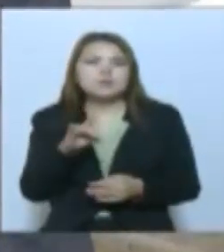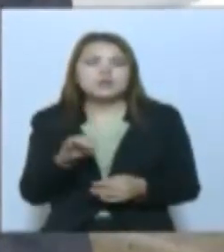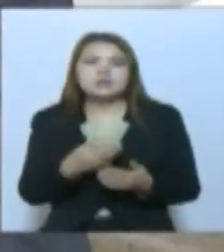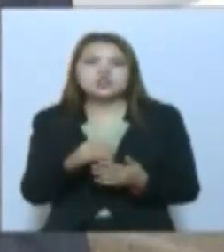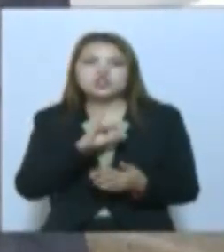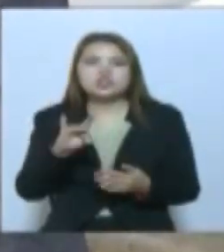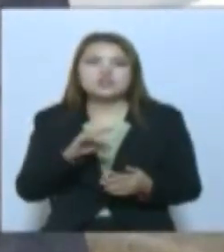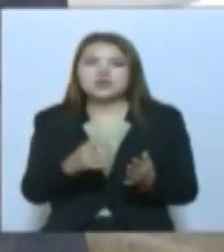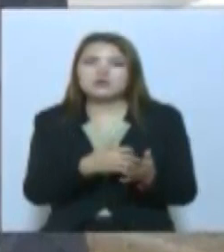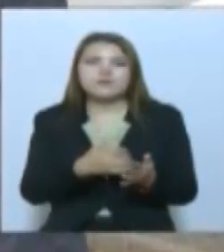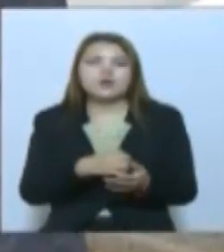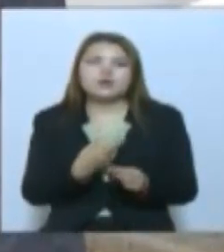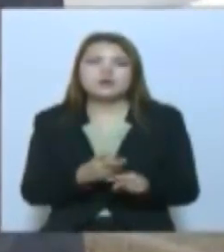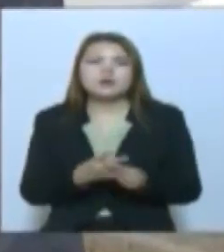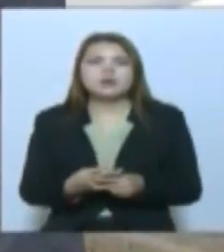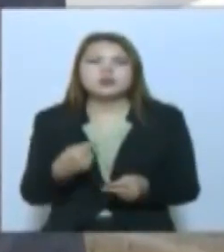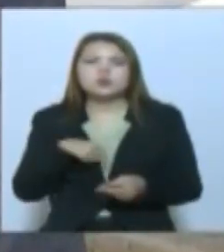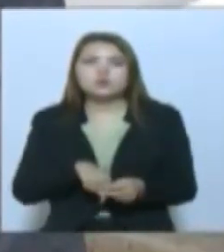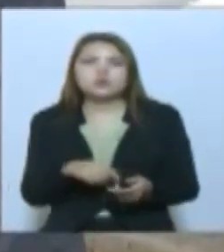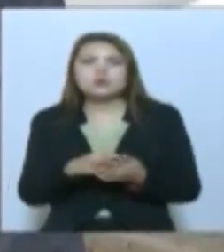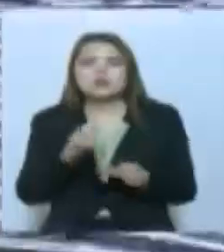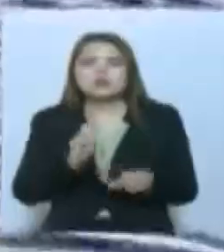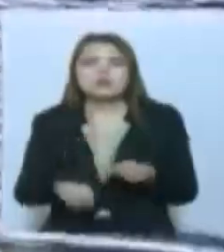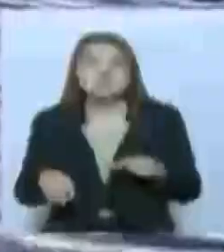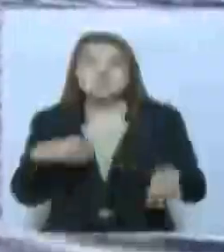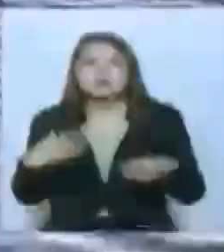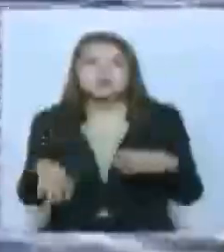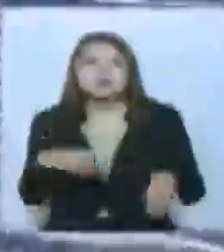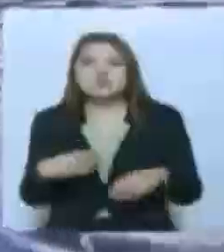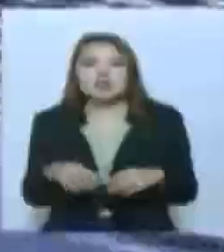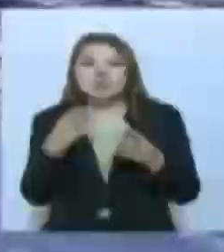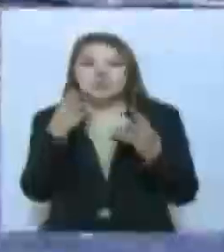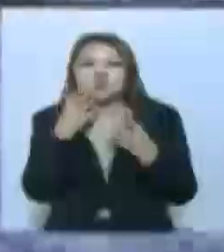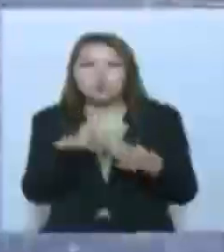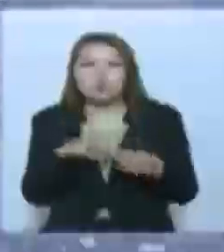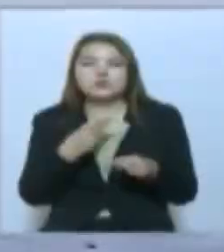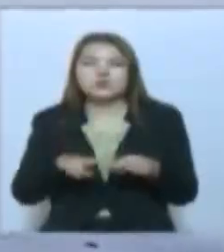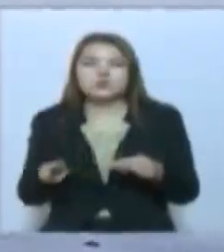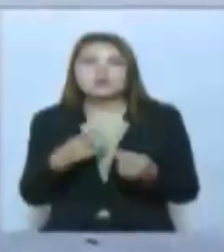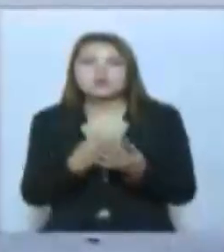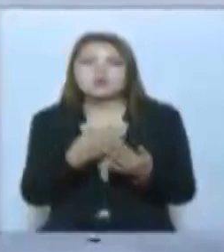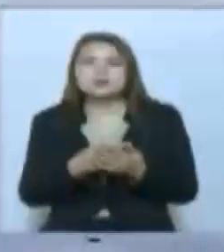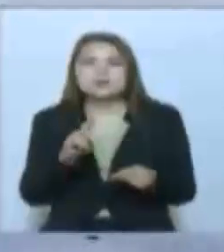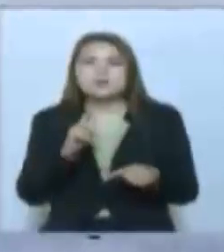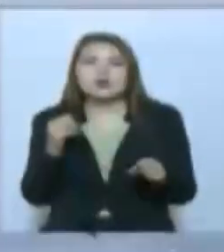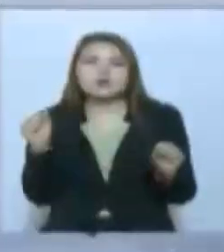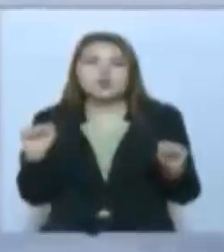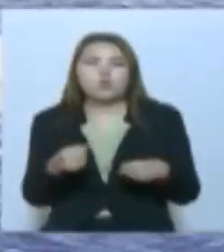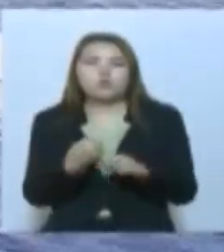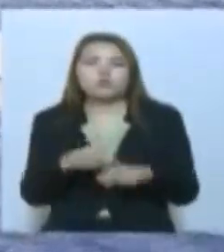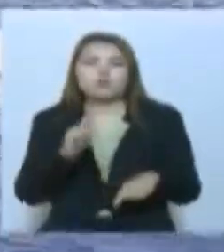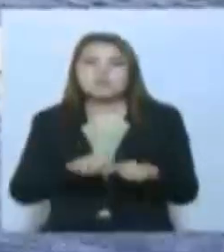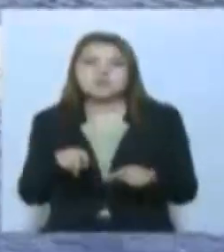жир поэтому они быстро теряют тепло и поэтому от Морозов они погибают быстро